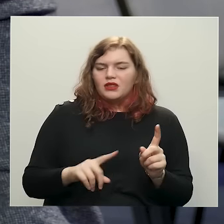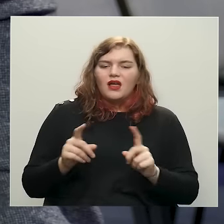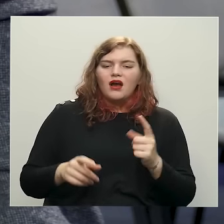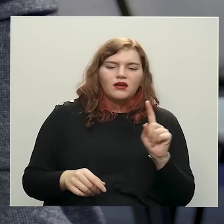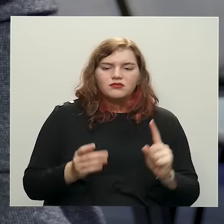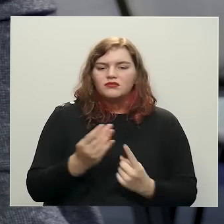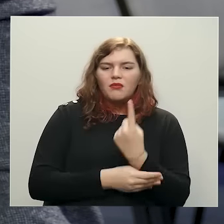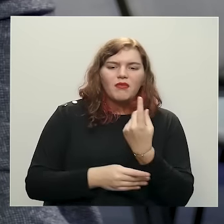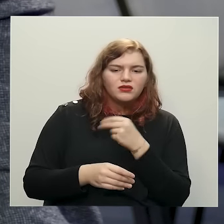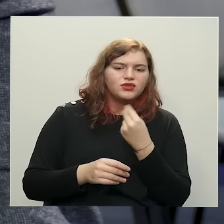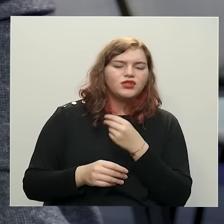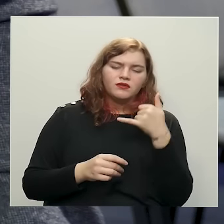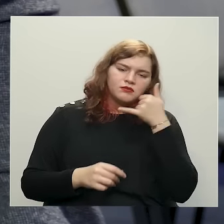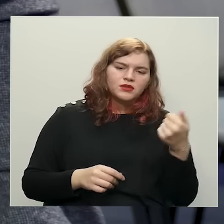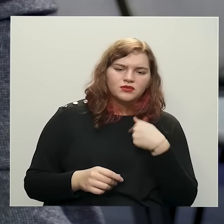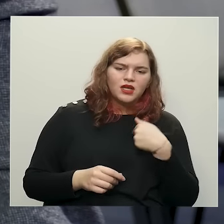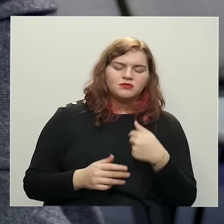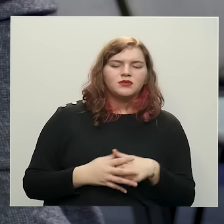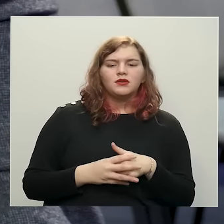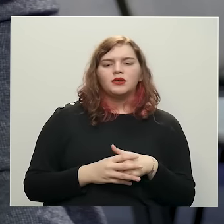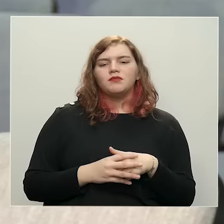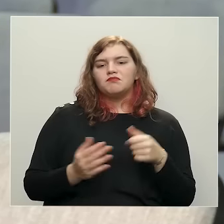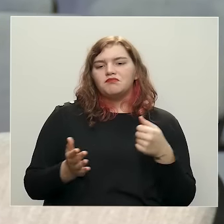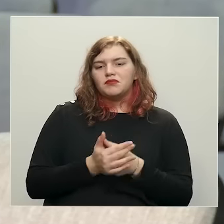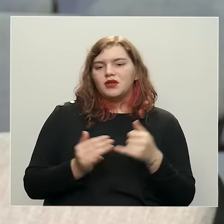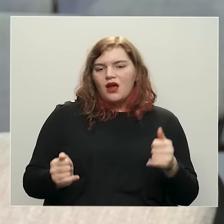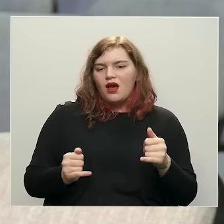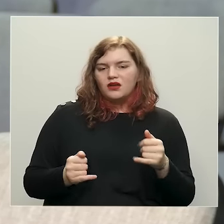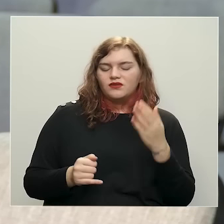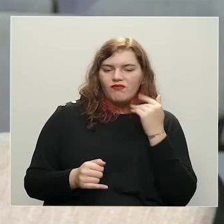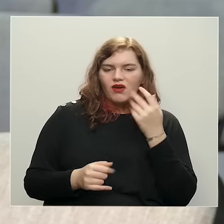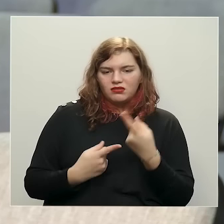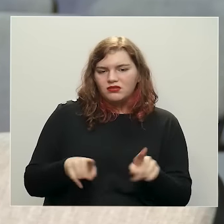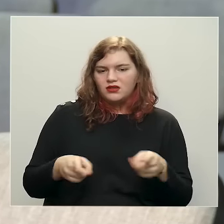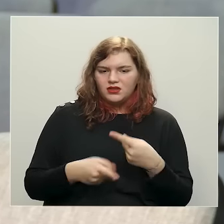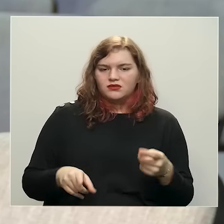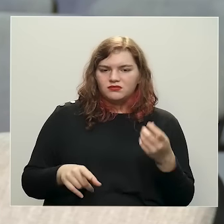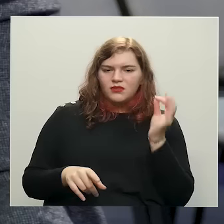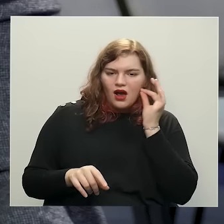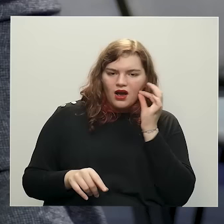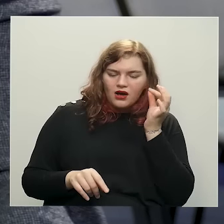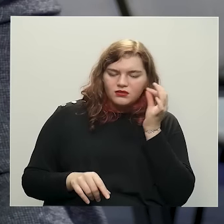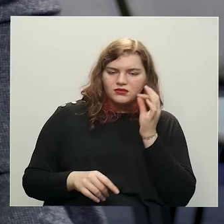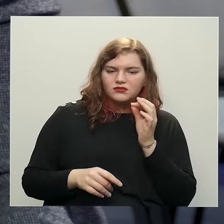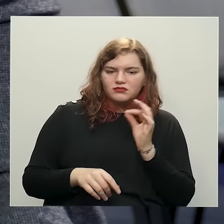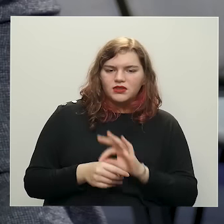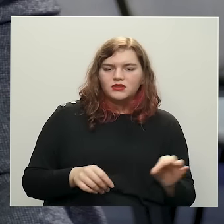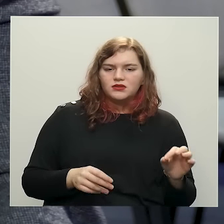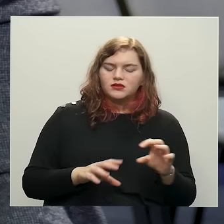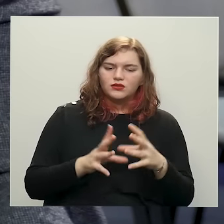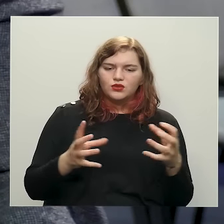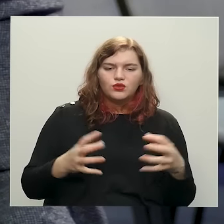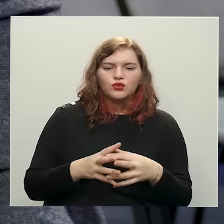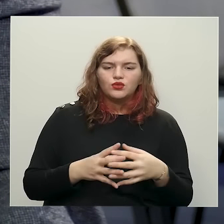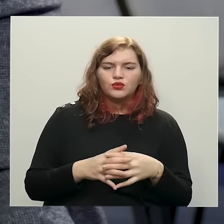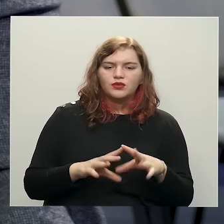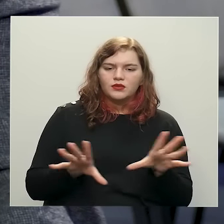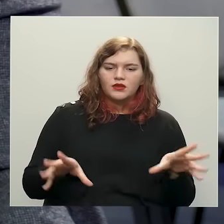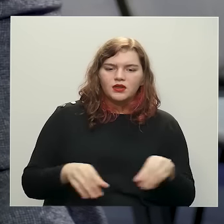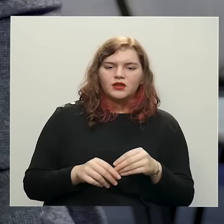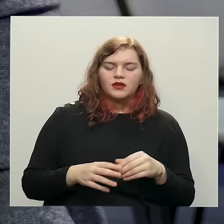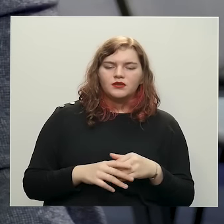ceva, mă sunați. Până în ziua de astăzi. Cântă fata? Da, e, cântă cu noi în echipă.